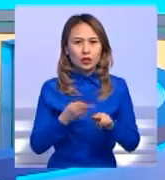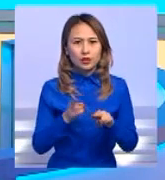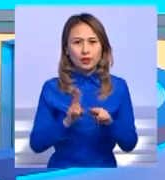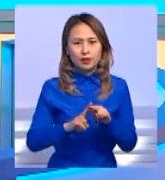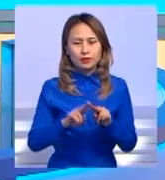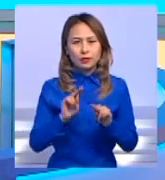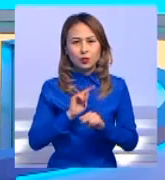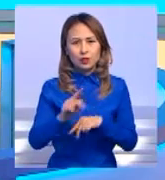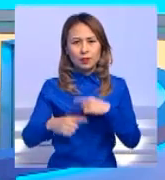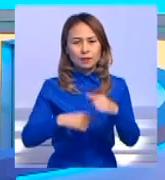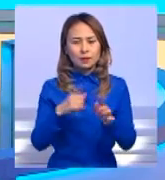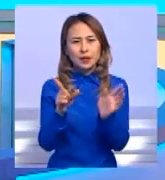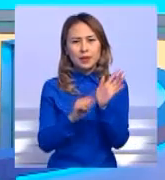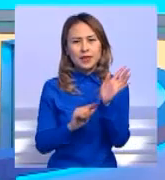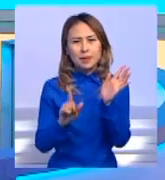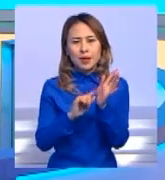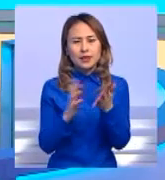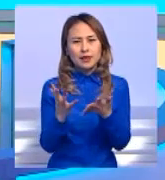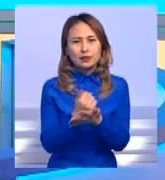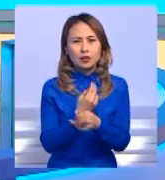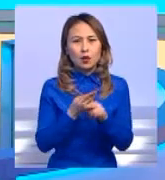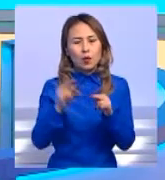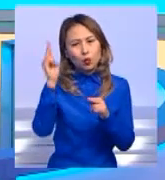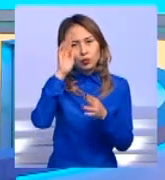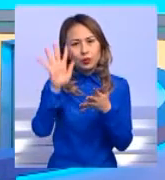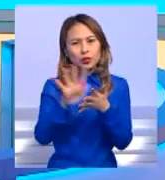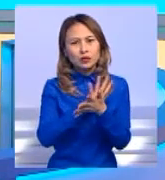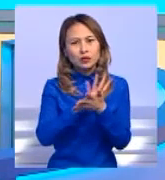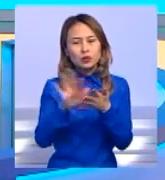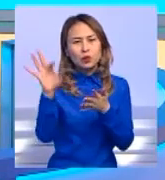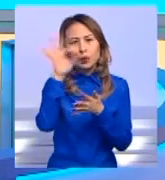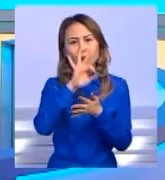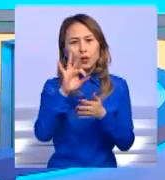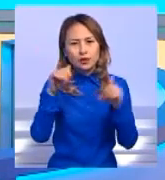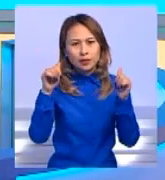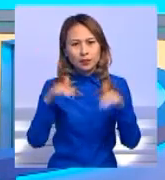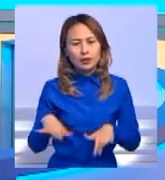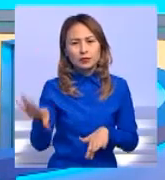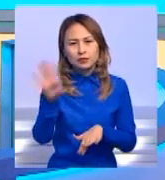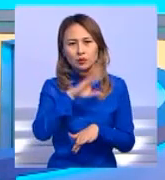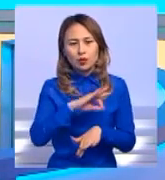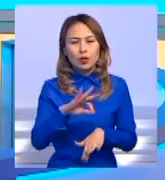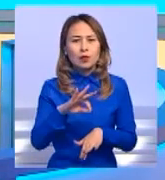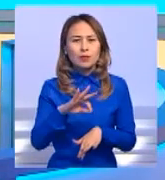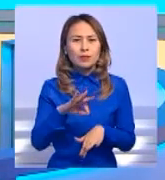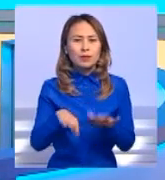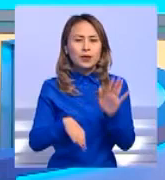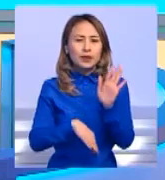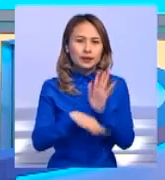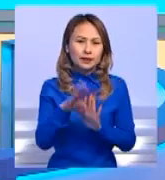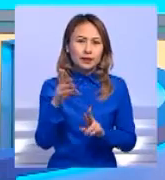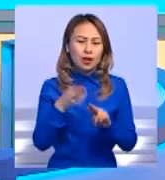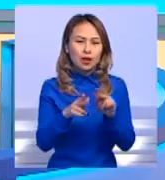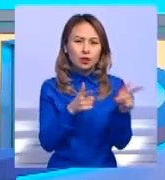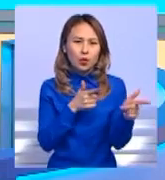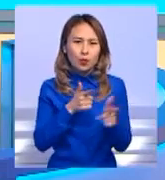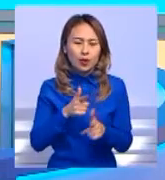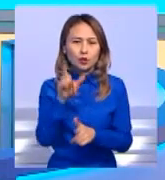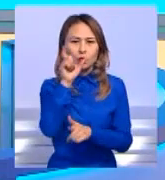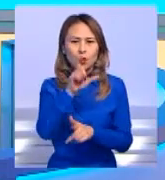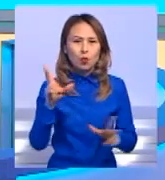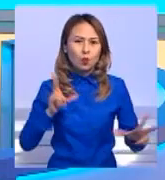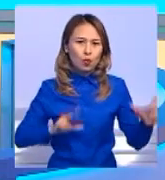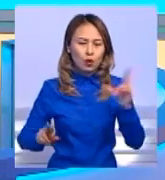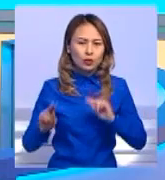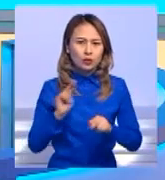көшбасшысының шәкіртақыны өсіріп, мемлекеттік грант санын көбейту туралы шешімі білім саласын дамытуға, сол арқылы білікті кадрлар